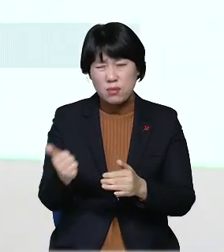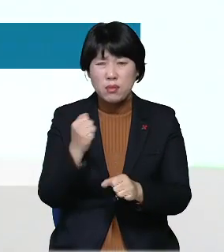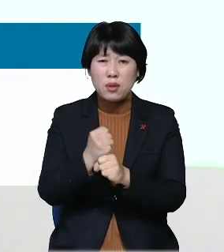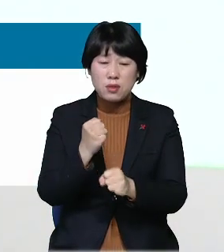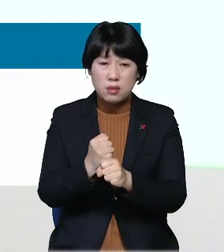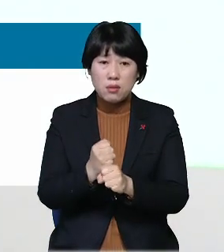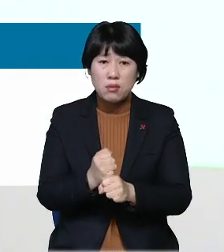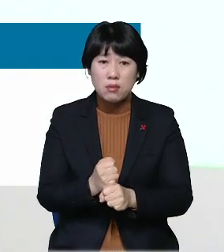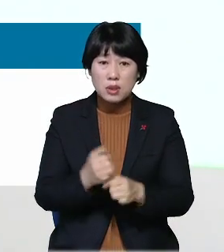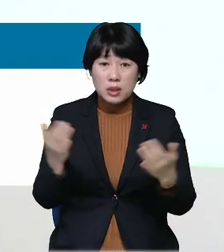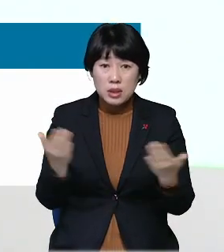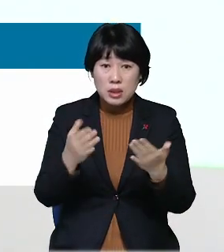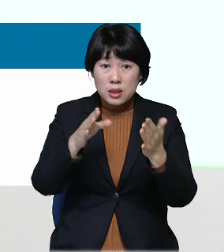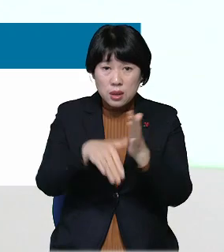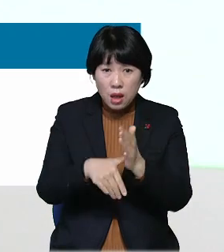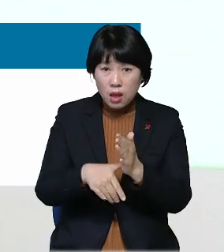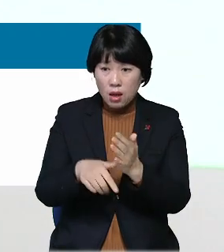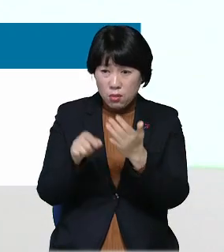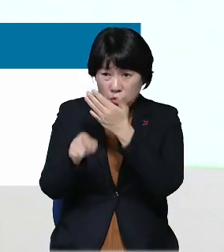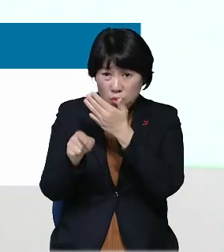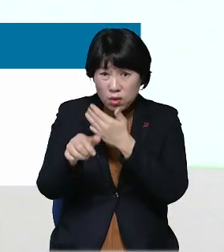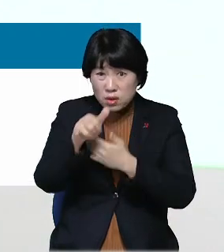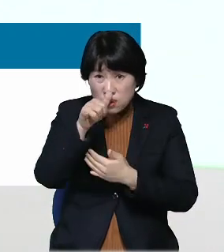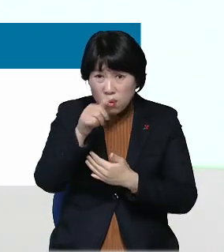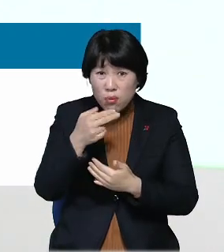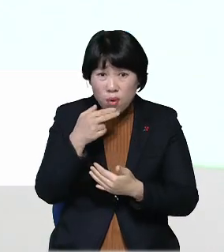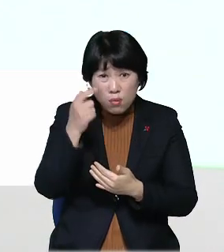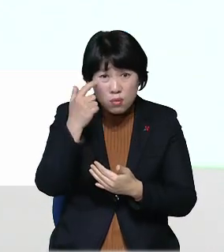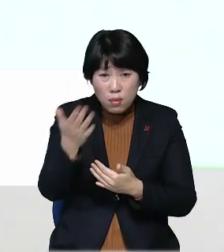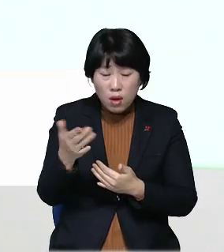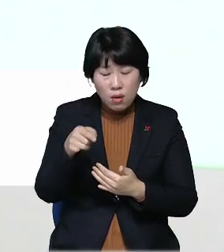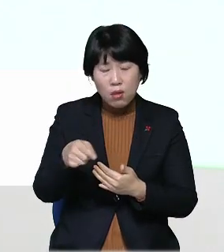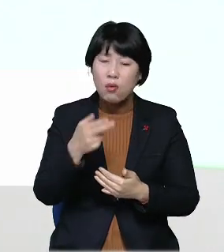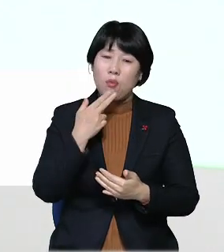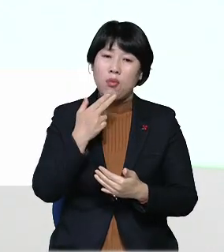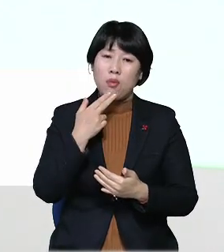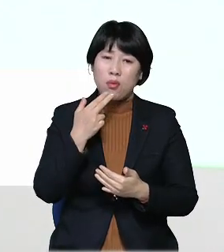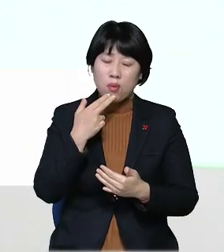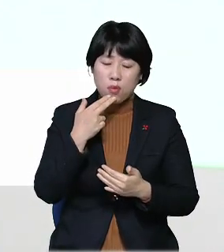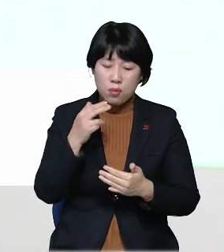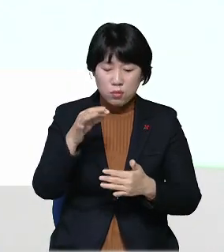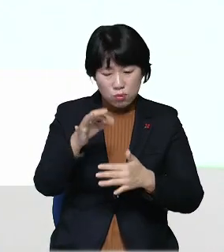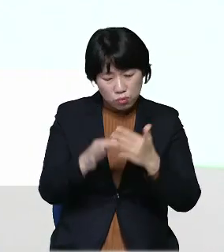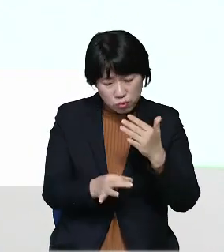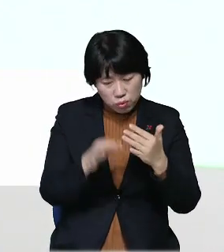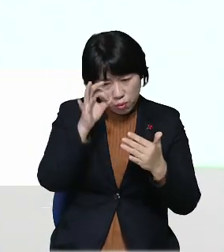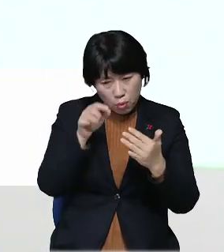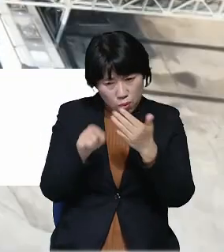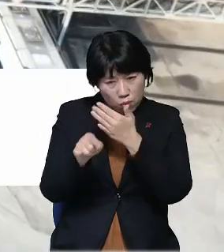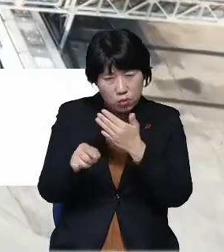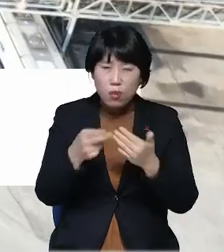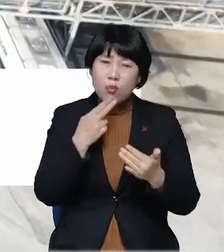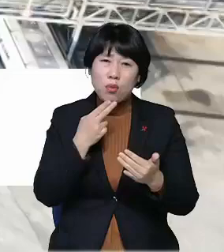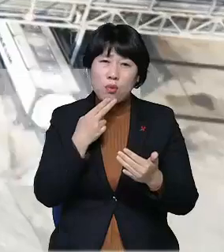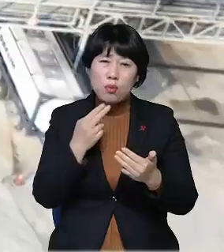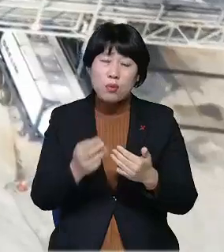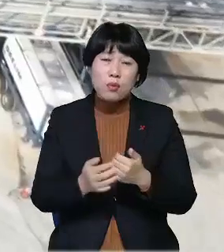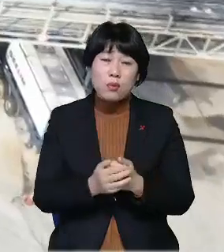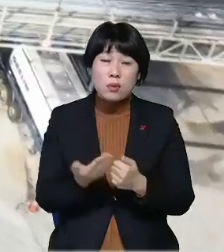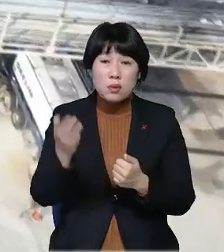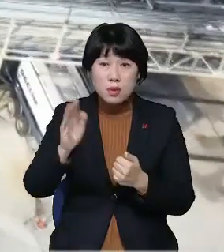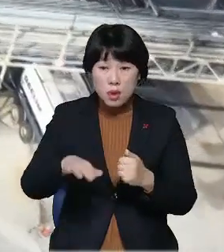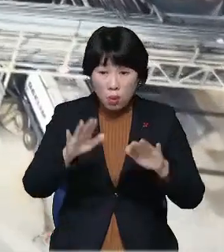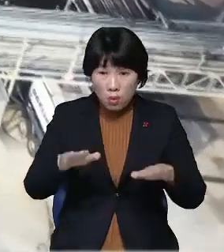할 때 사기 작업은 있었나요? 그걸 모르겠습니다. 우리는 없는 걸로 지금 절차상을 용접을 안 하는 걸로 되어 있는데.